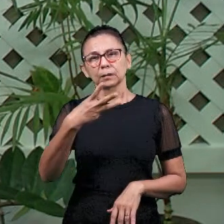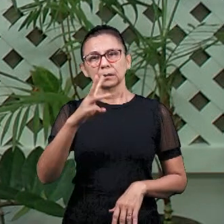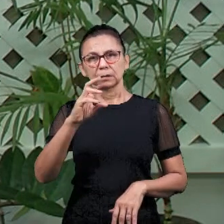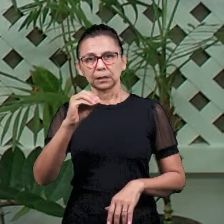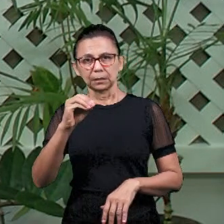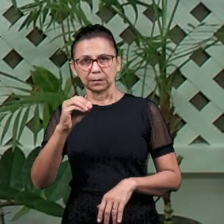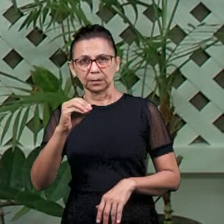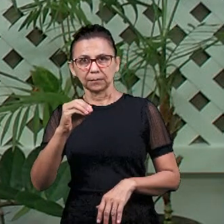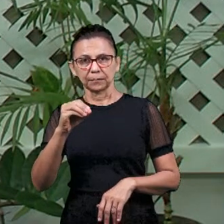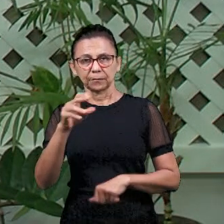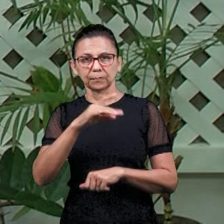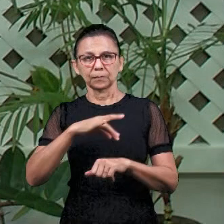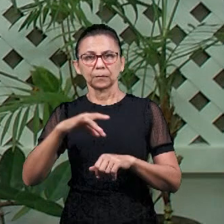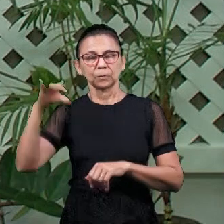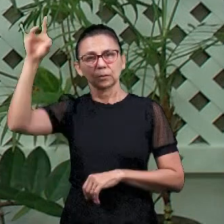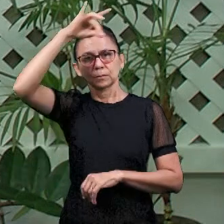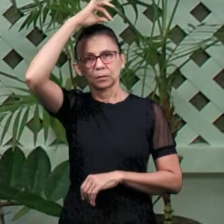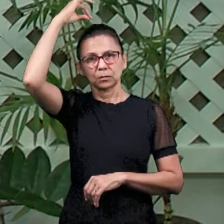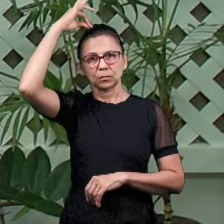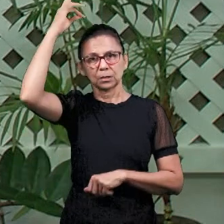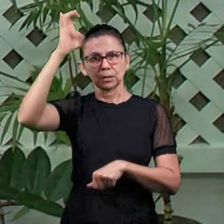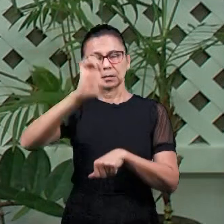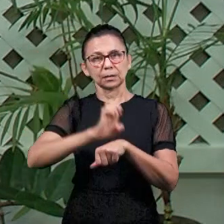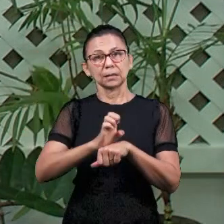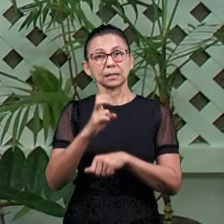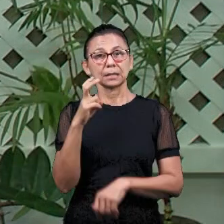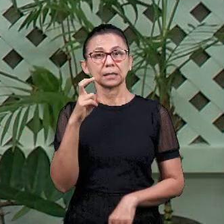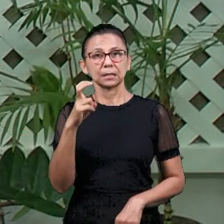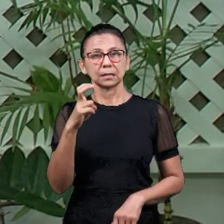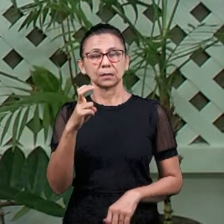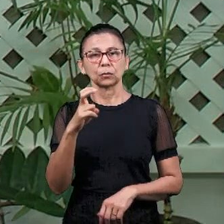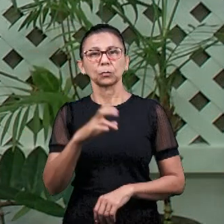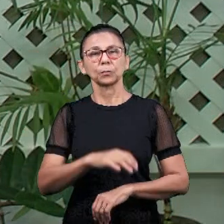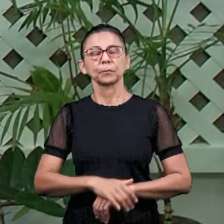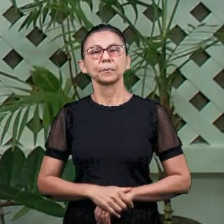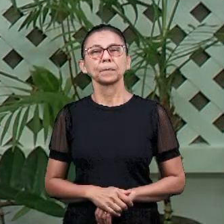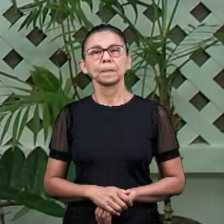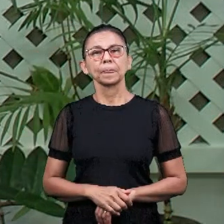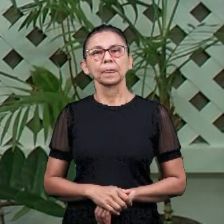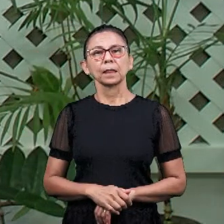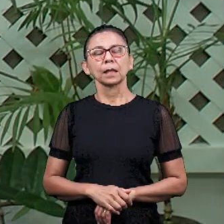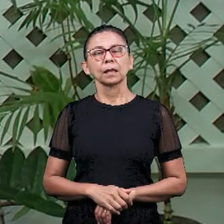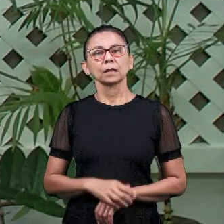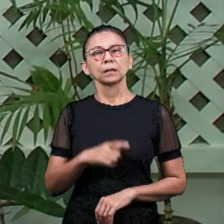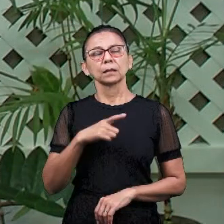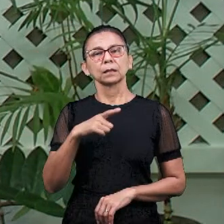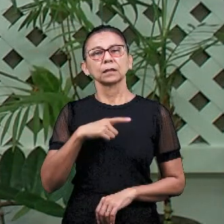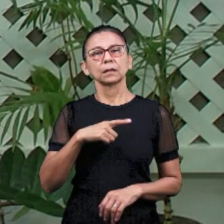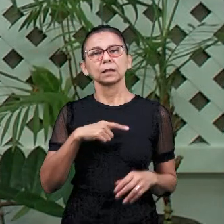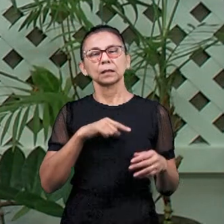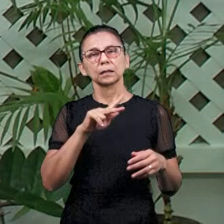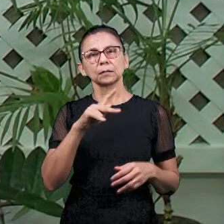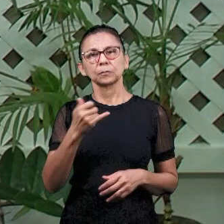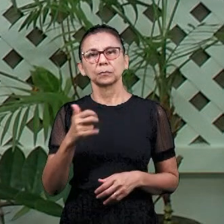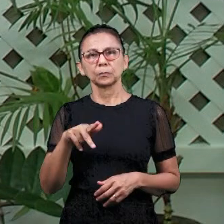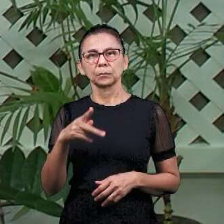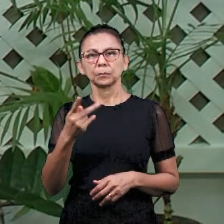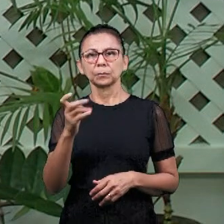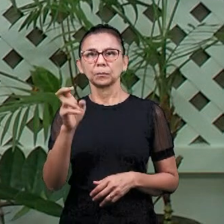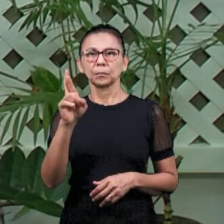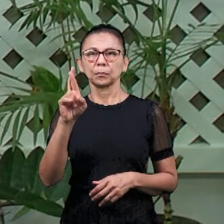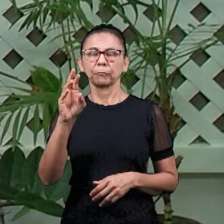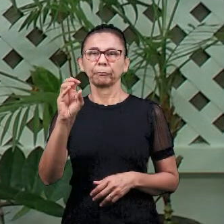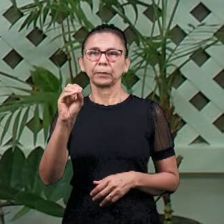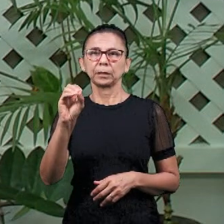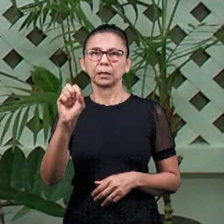Diadema. L'Espírito Santo Pinheiros et Pinheiros aussi. Pinheiros en 4e, Pinheiros